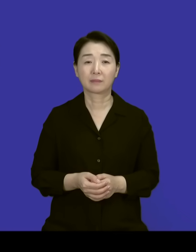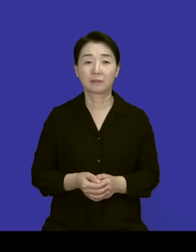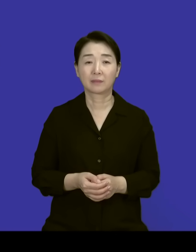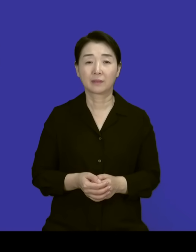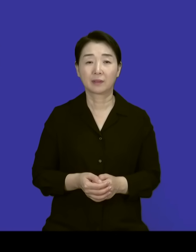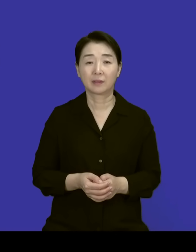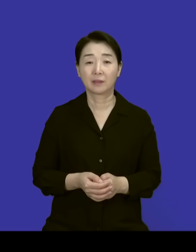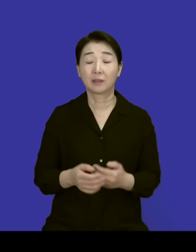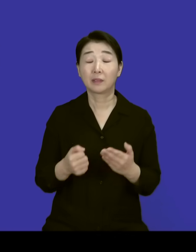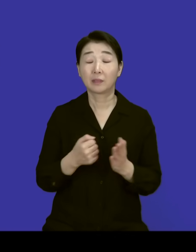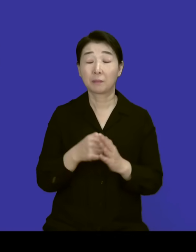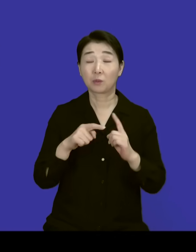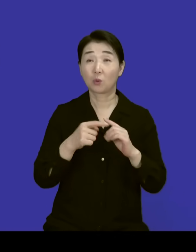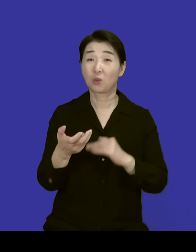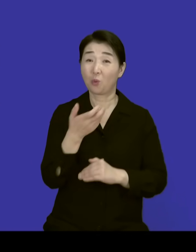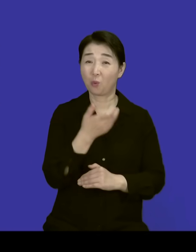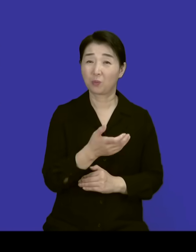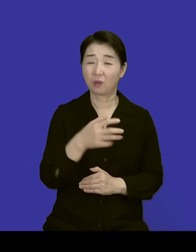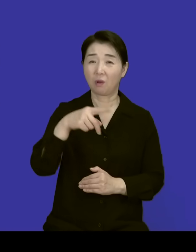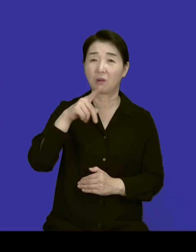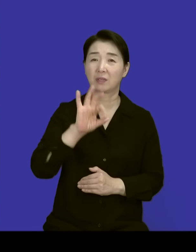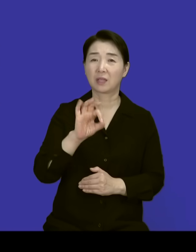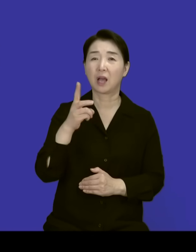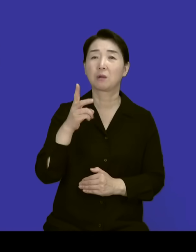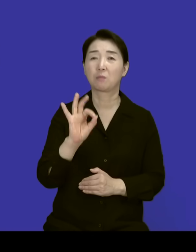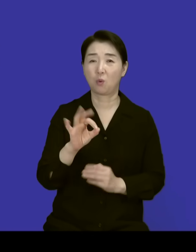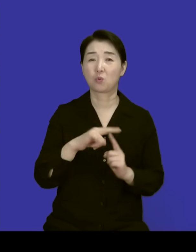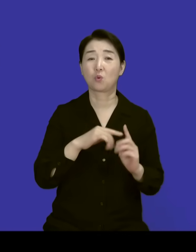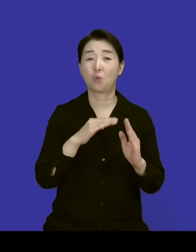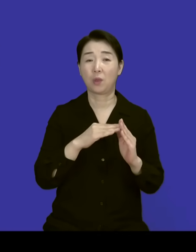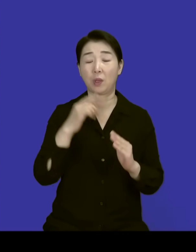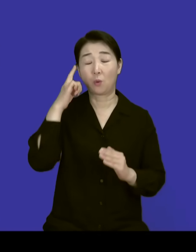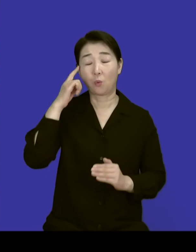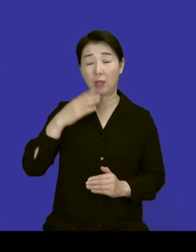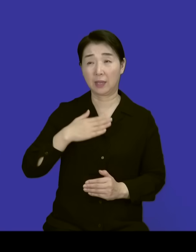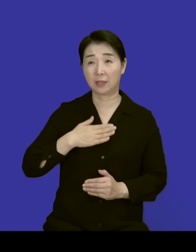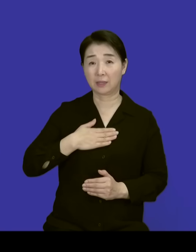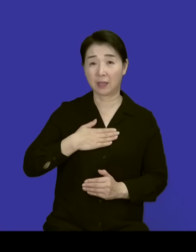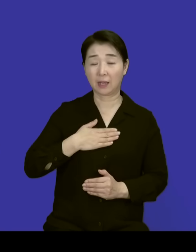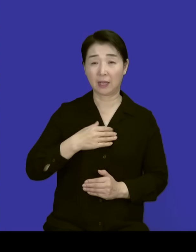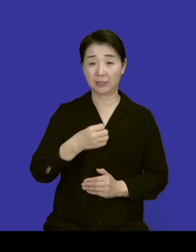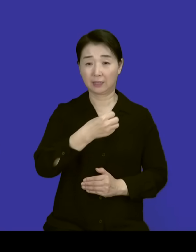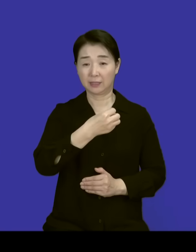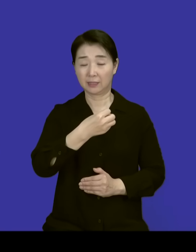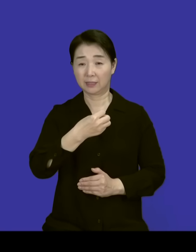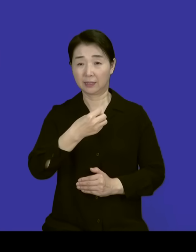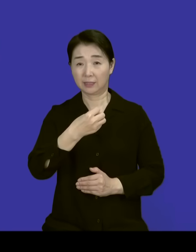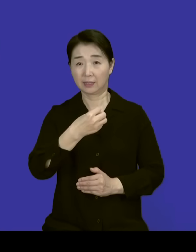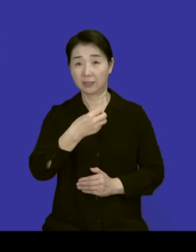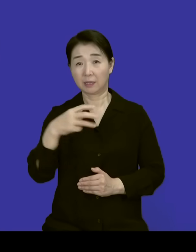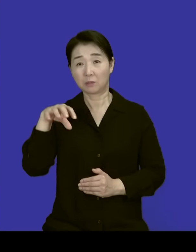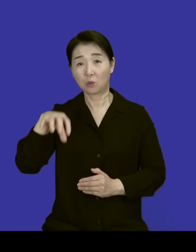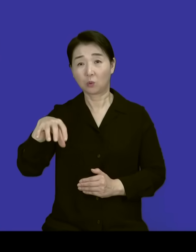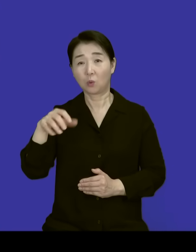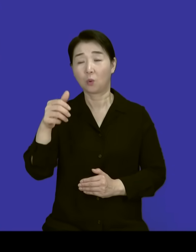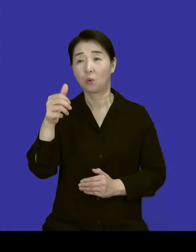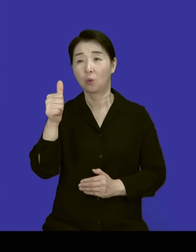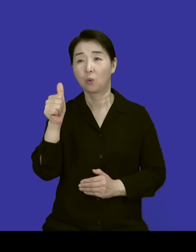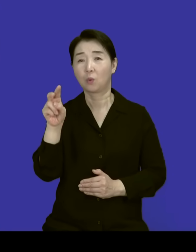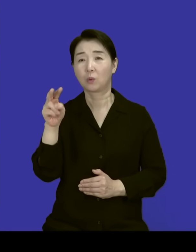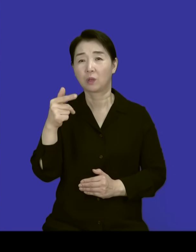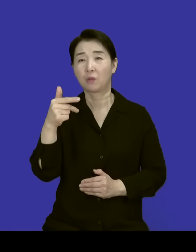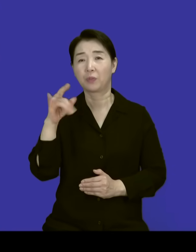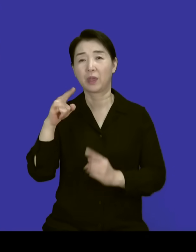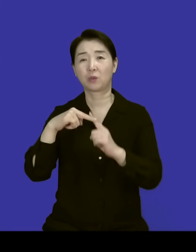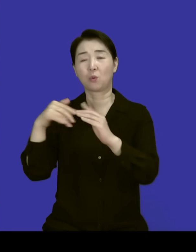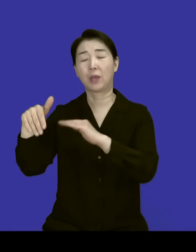교회도 상봉교회로 옮긴 거예요. 예, 예, 제가 현대교회라는 데를 삼성동에 다니다가 예, 토요일 일요일은 절대 약속을